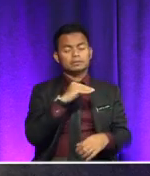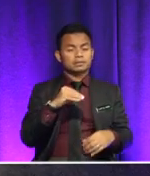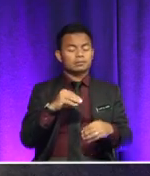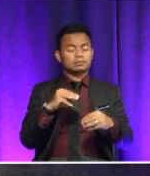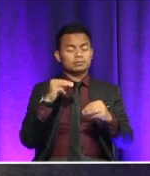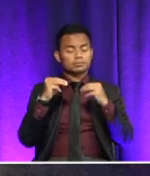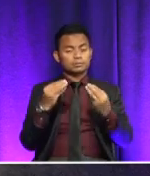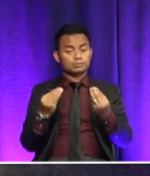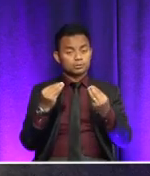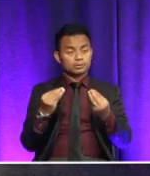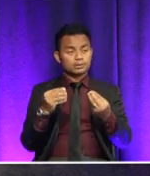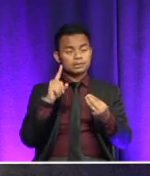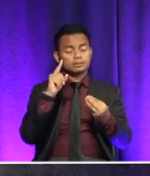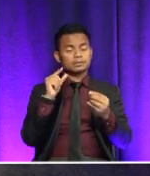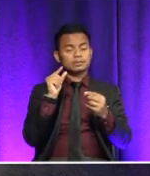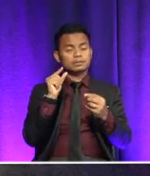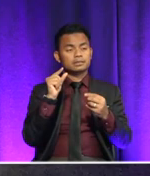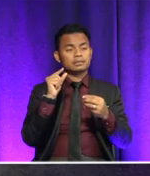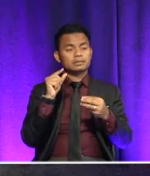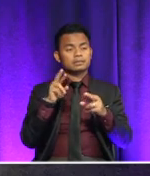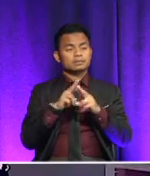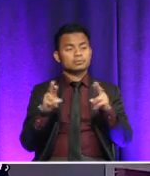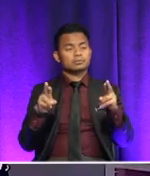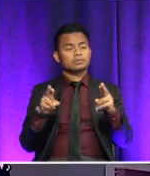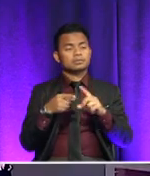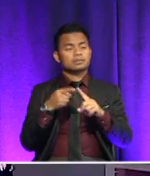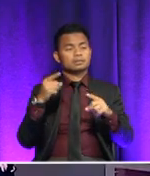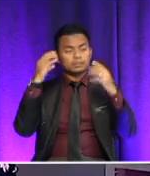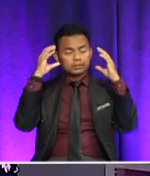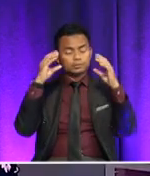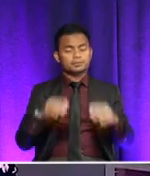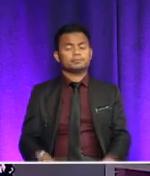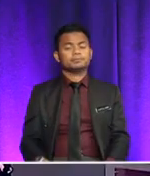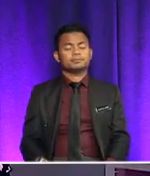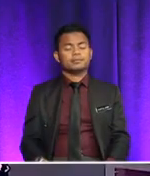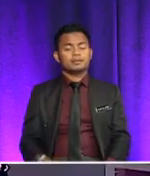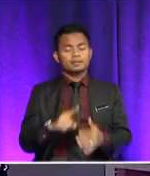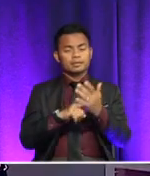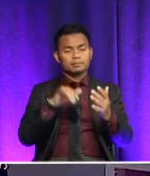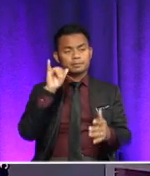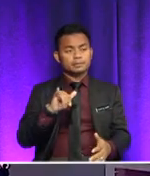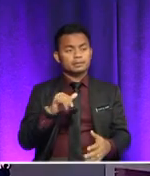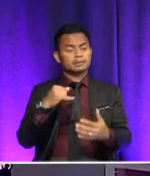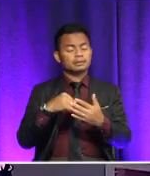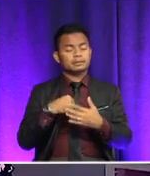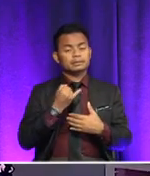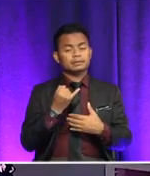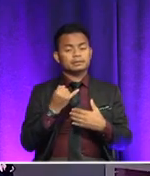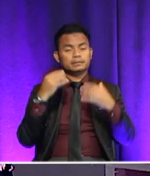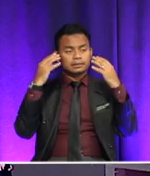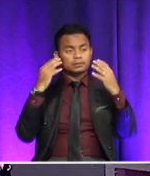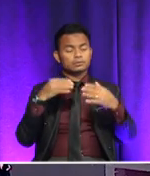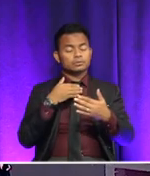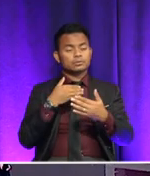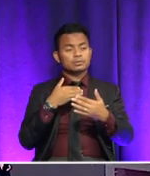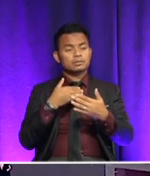Atas topik kita untuk hari ini Oke baik rumusannya pada hari ini aku yang ingin saya Sampaikanlah kamu belajar ayat majmu ya